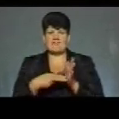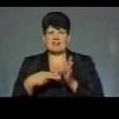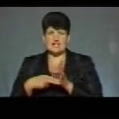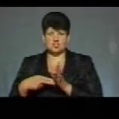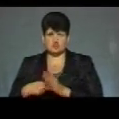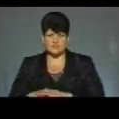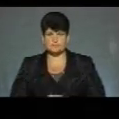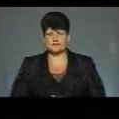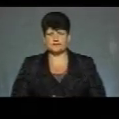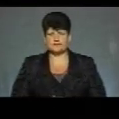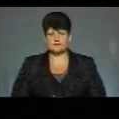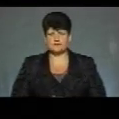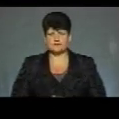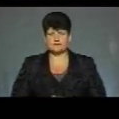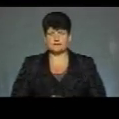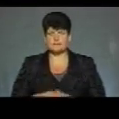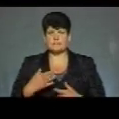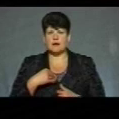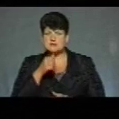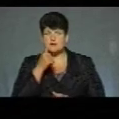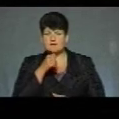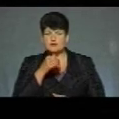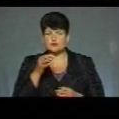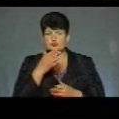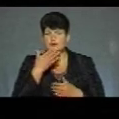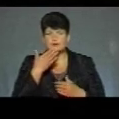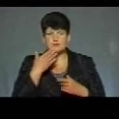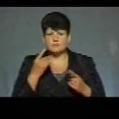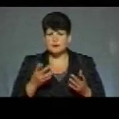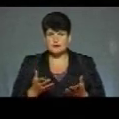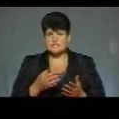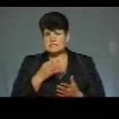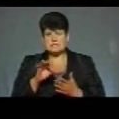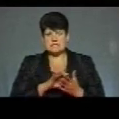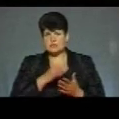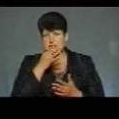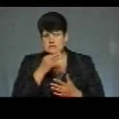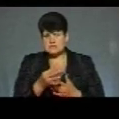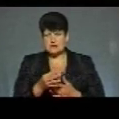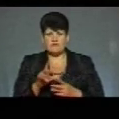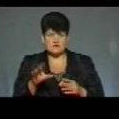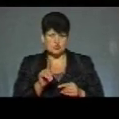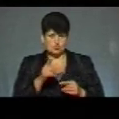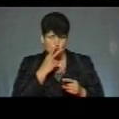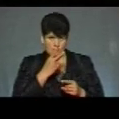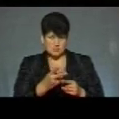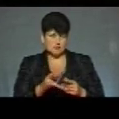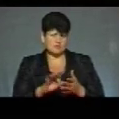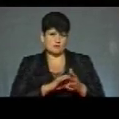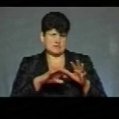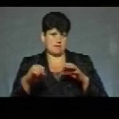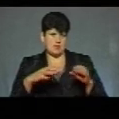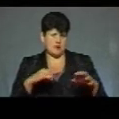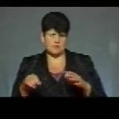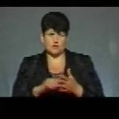Нам укривати немає чого, я їм теж одразу сказав, вилучайте просто все, що бачите, будь ласка, забирайте будь-які документи. Там, у